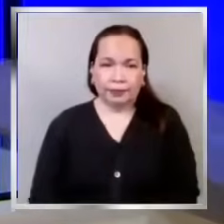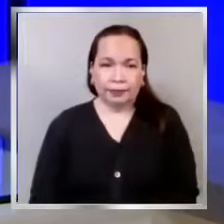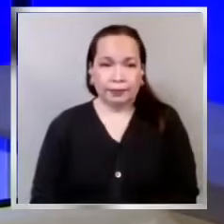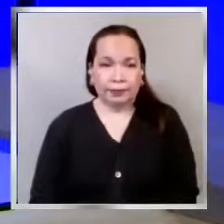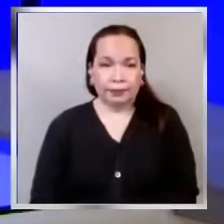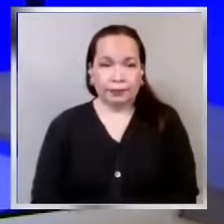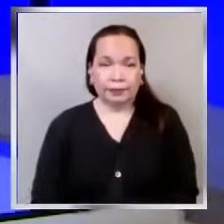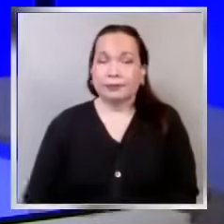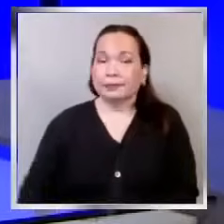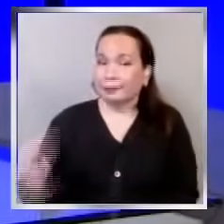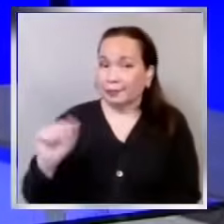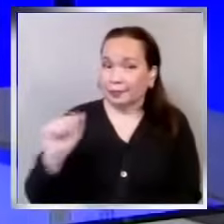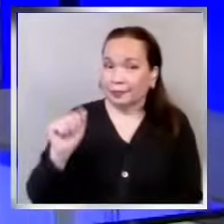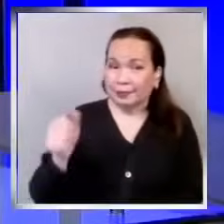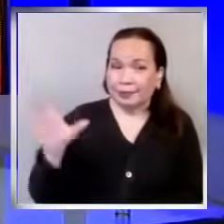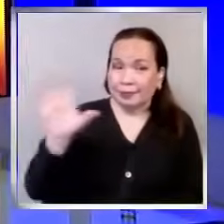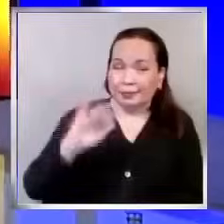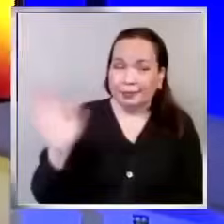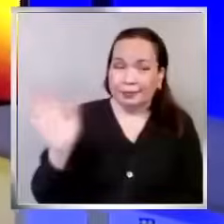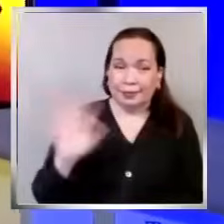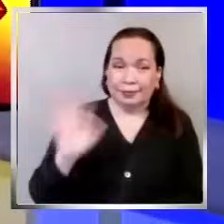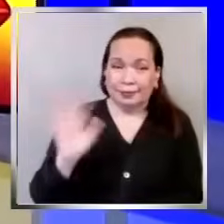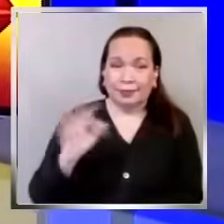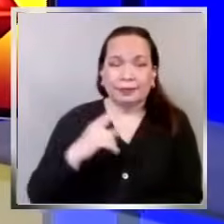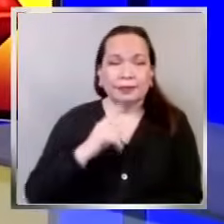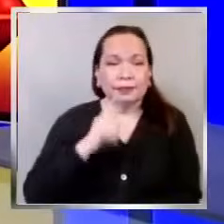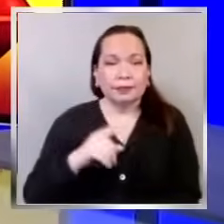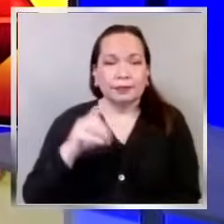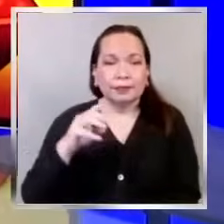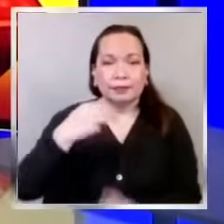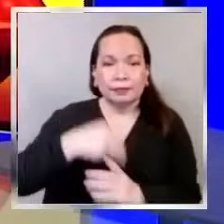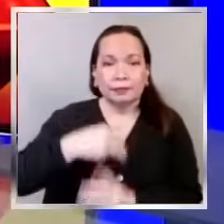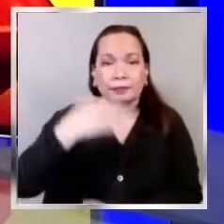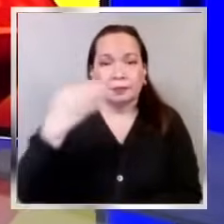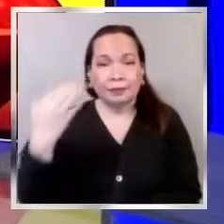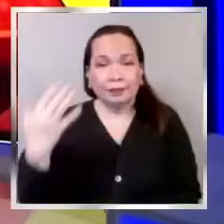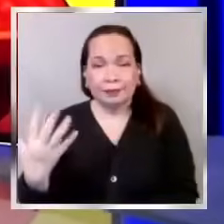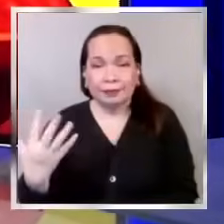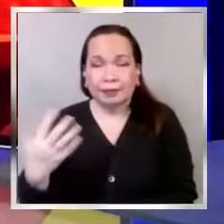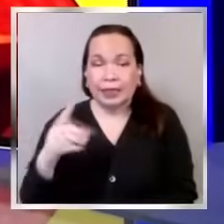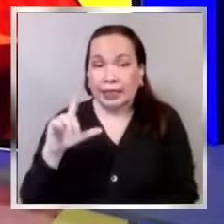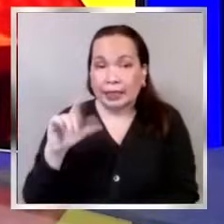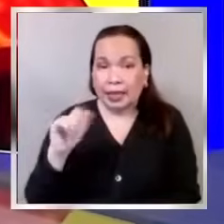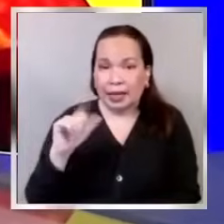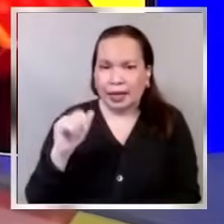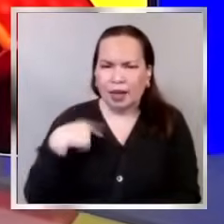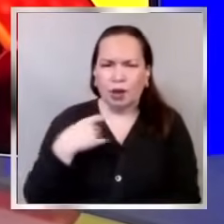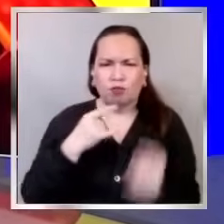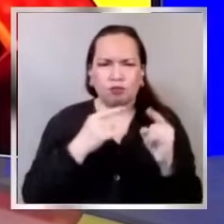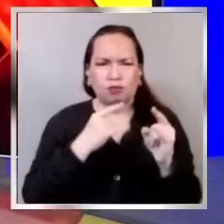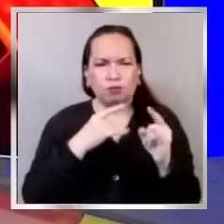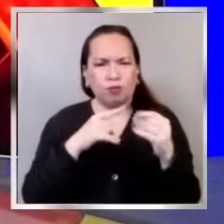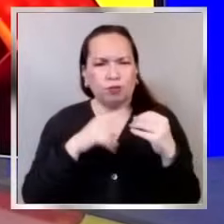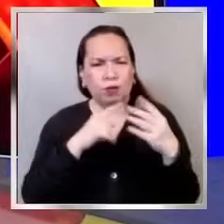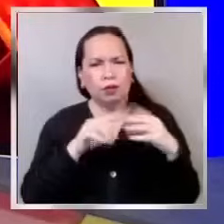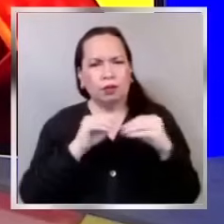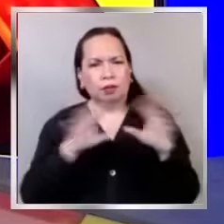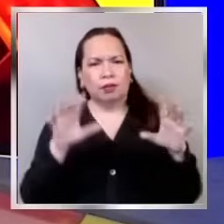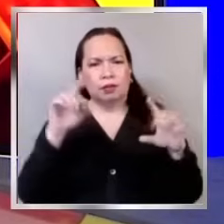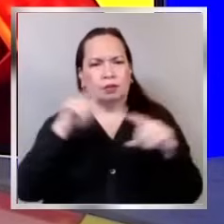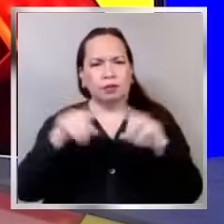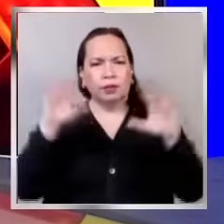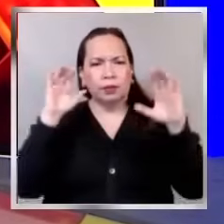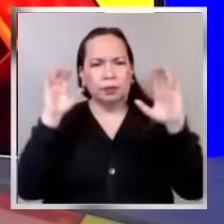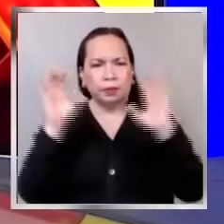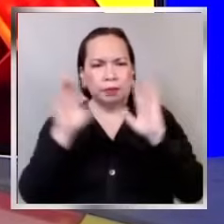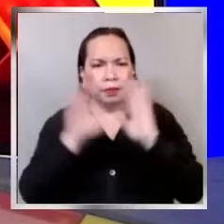Good evening mga kapuso. Sumagot na si MTRCB Chairperson Lala Sotto sa mga batikos kasunod ng pagkalat ng mga litrato ng courtesy call sa